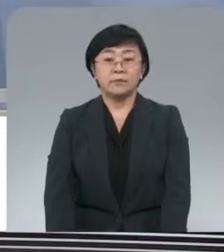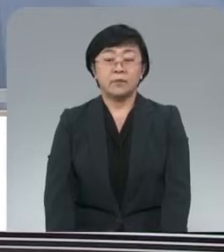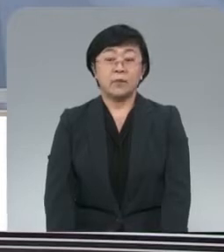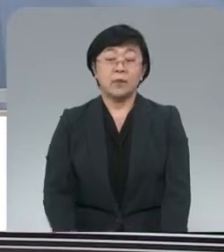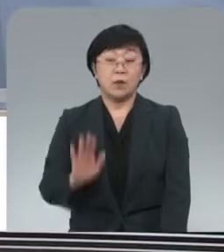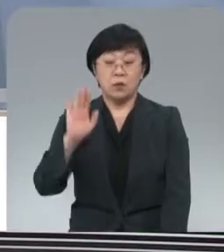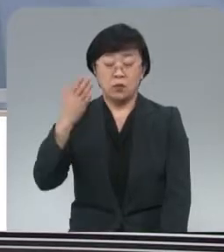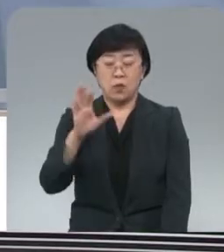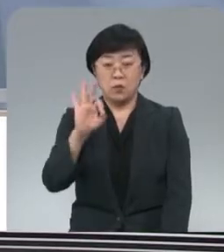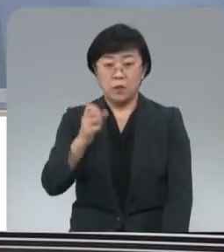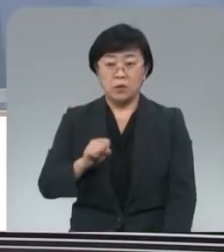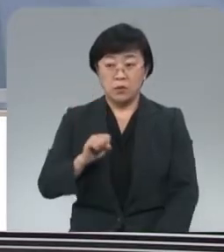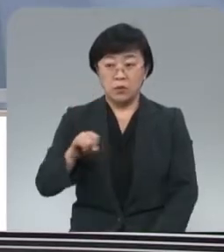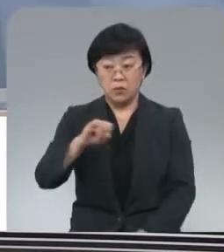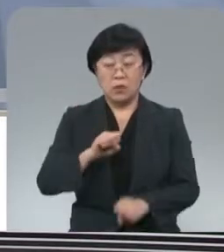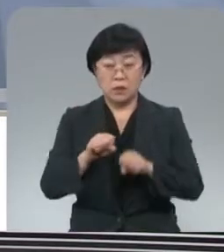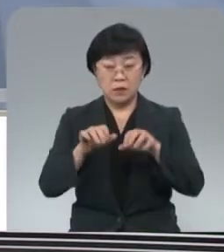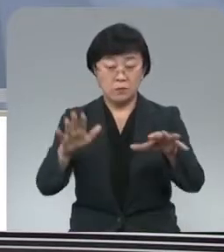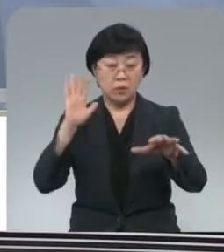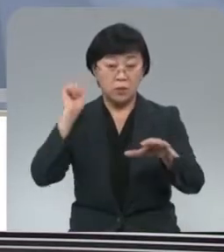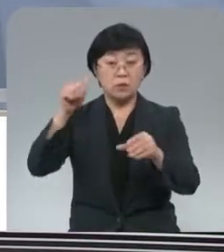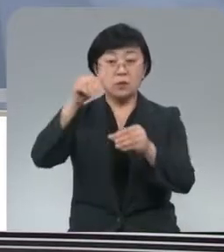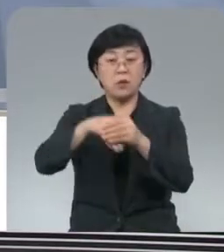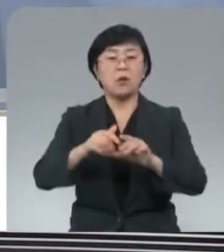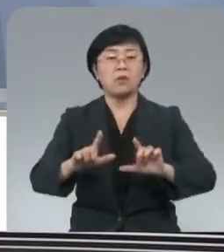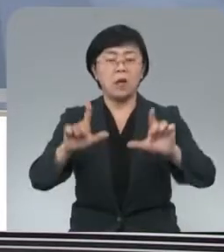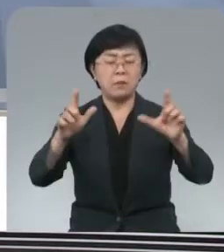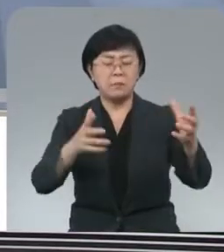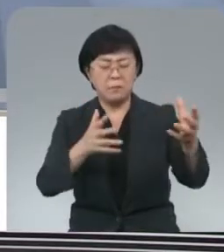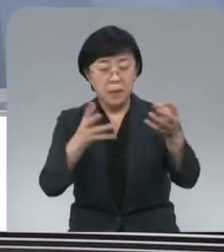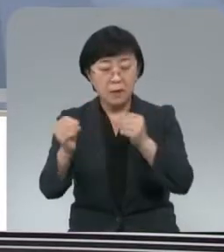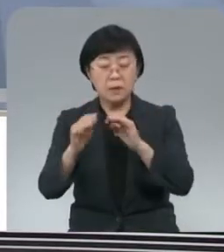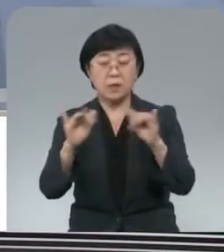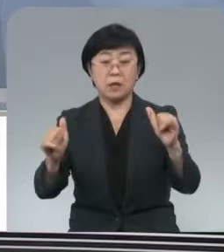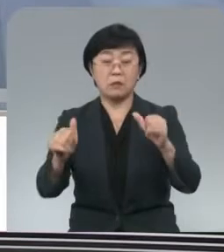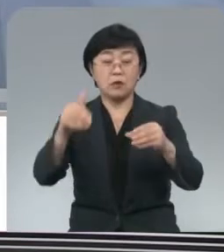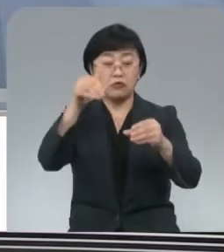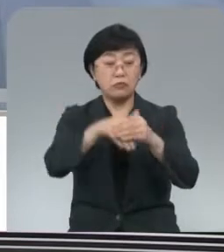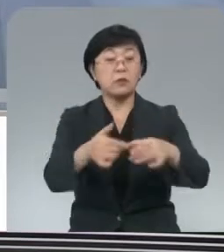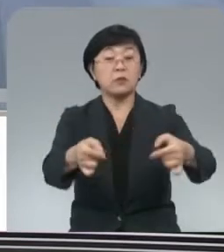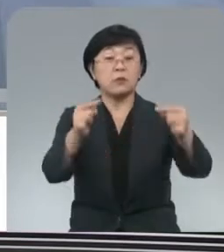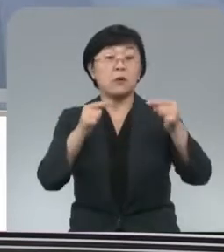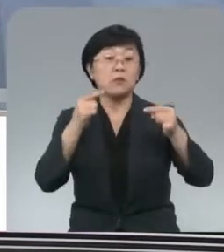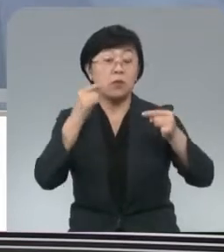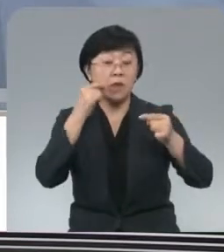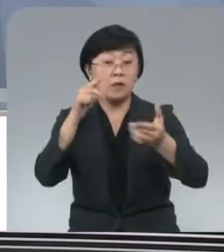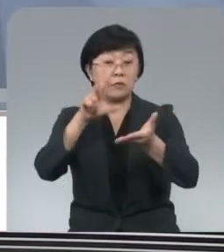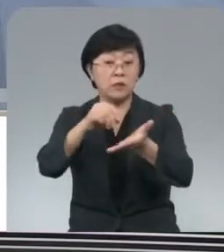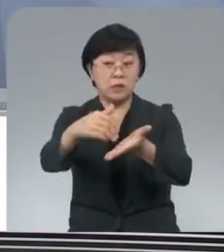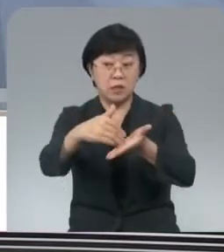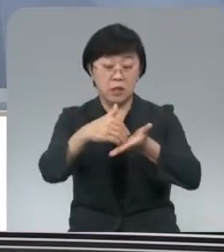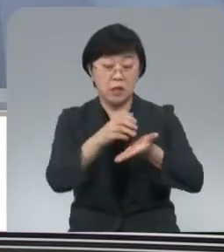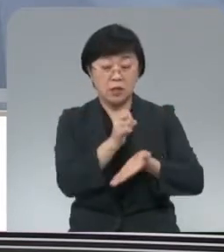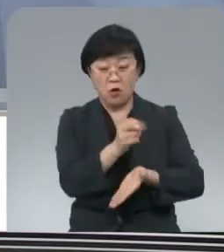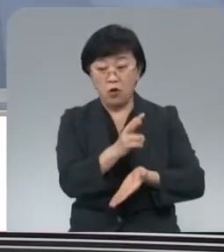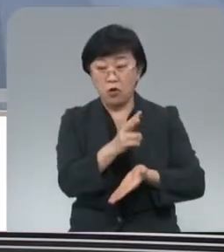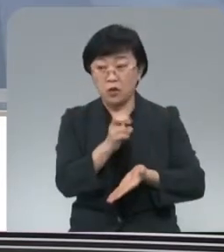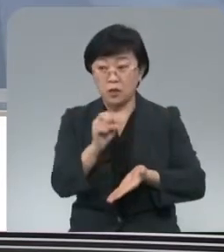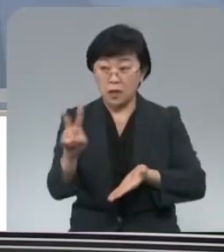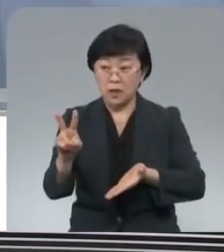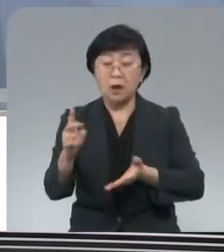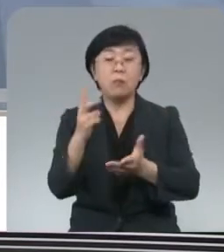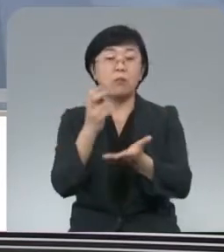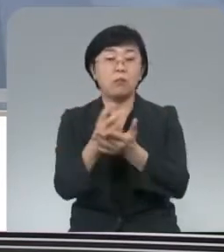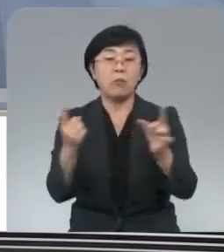요즘 같은 오미크론 확산세라면 대통령 선거 날 수십만 명이 투표를 못할 수도 있다는 문제 제기에 여야가 법을